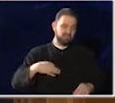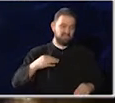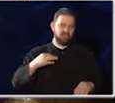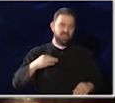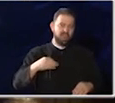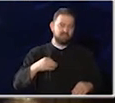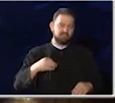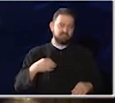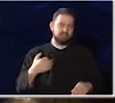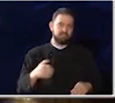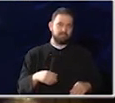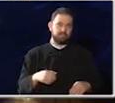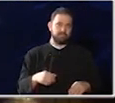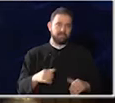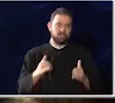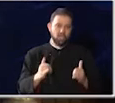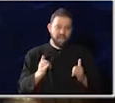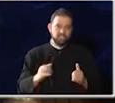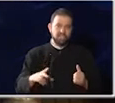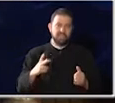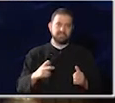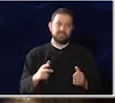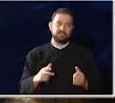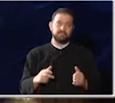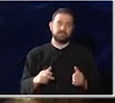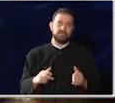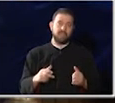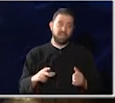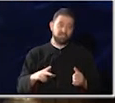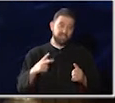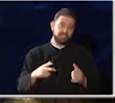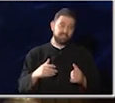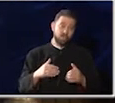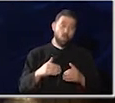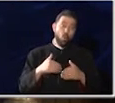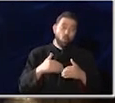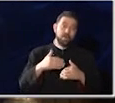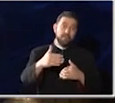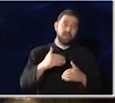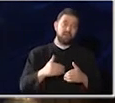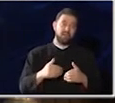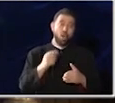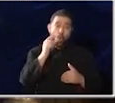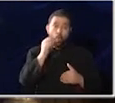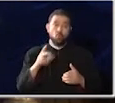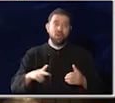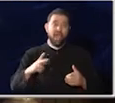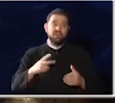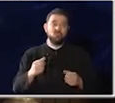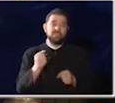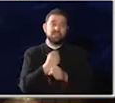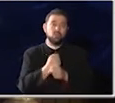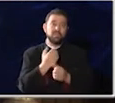refuzăm, conștient sau inconștient. Și acestea sunt consecințele, pentru că omul a fost creat